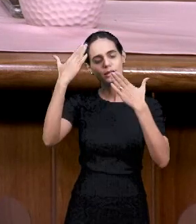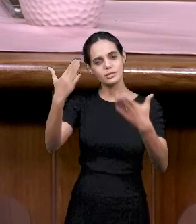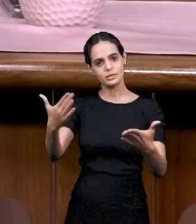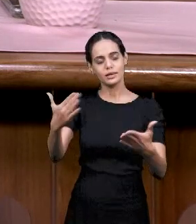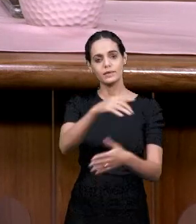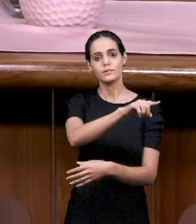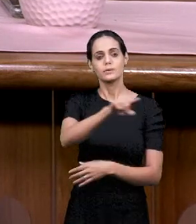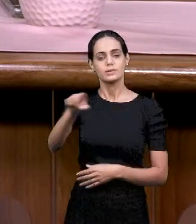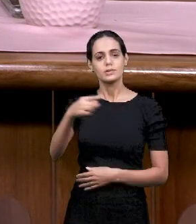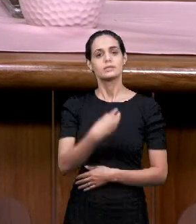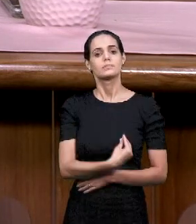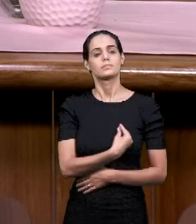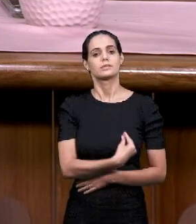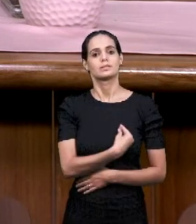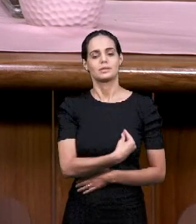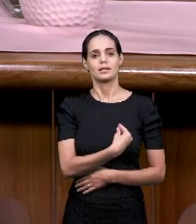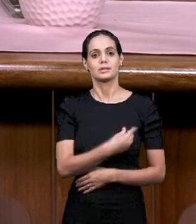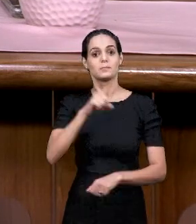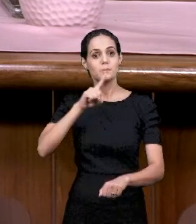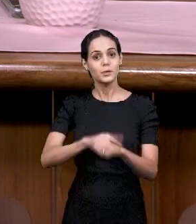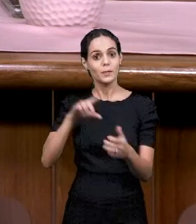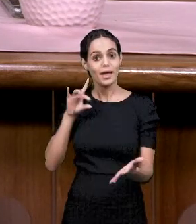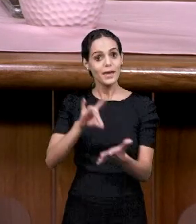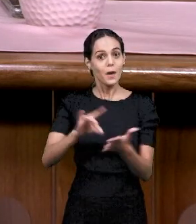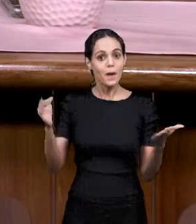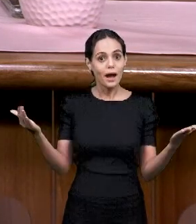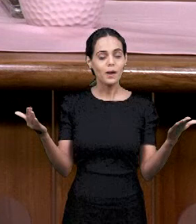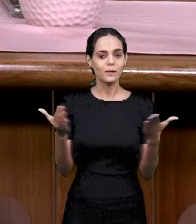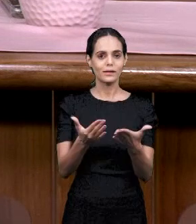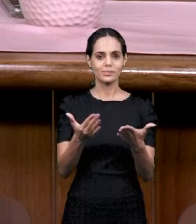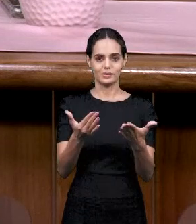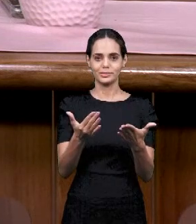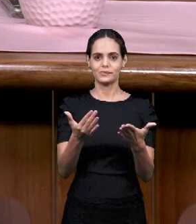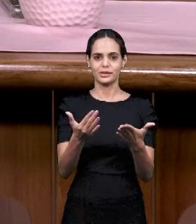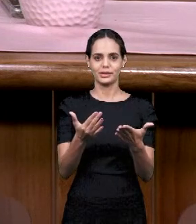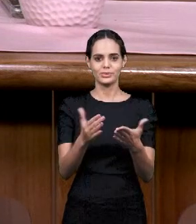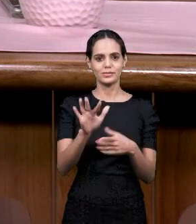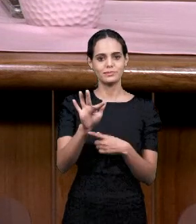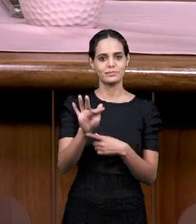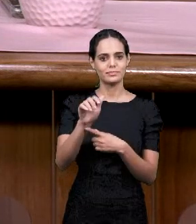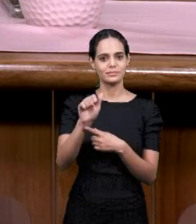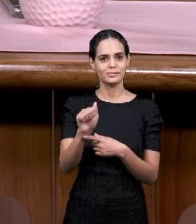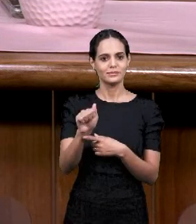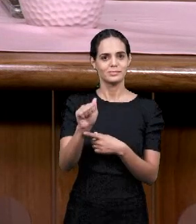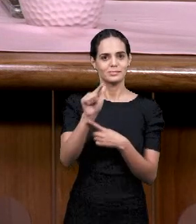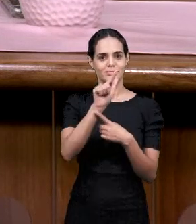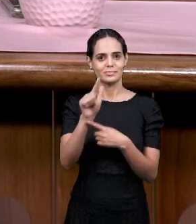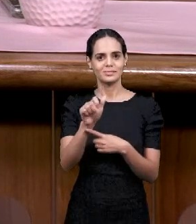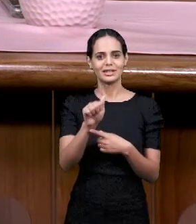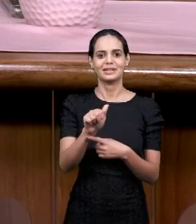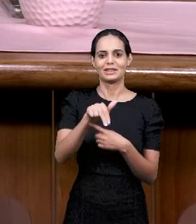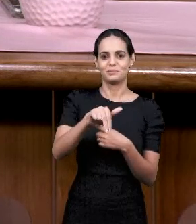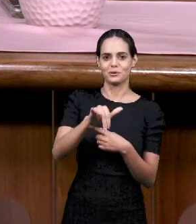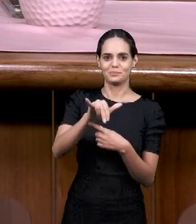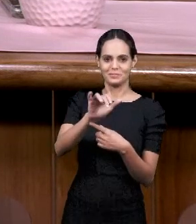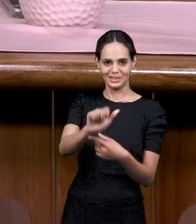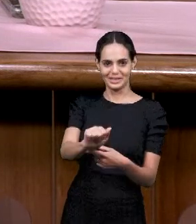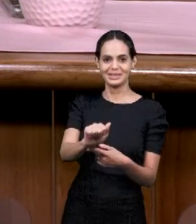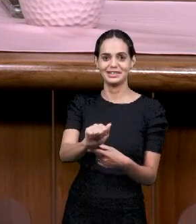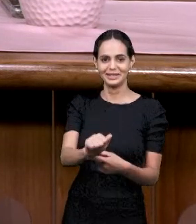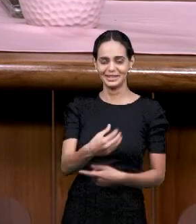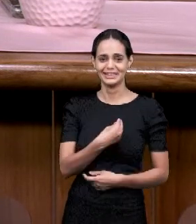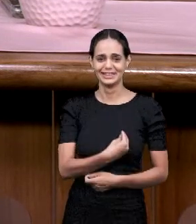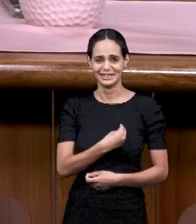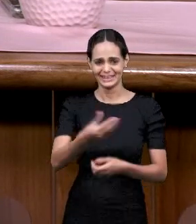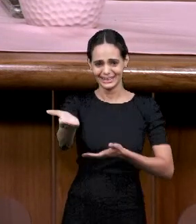la présence, la participation ici en direct de nos frères de Tanzanie. Notre frère dans les églises de Tanzanie sont en train